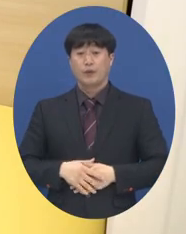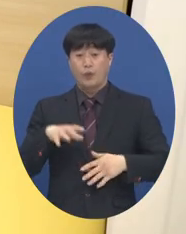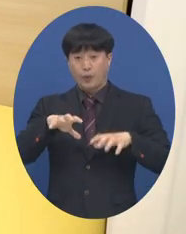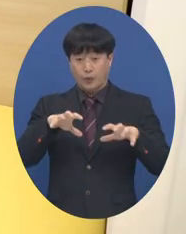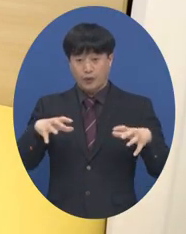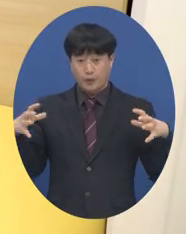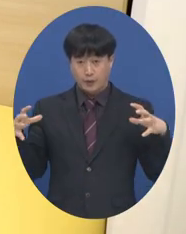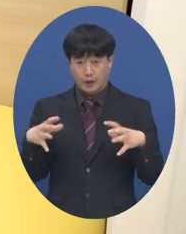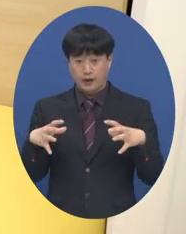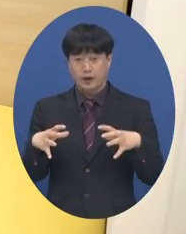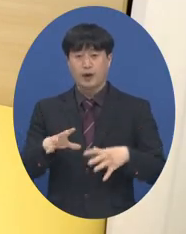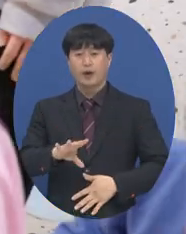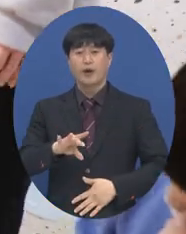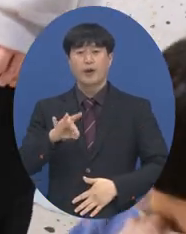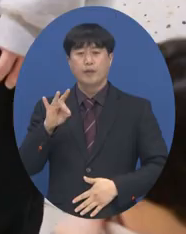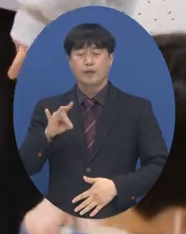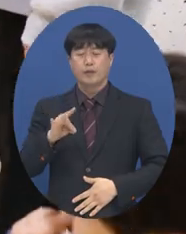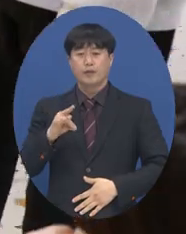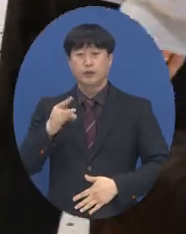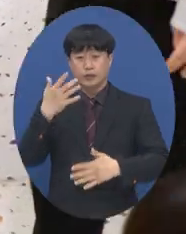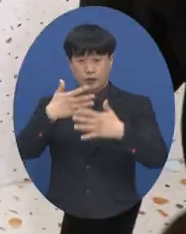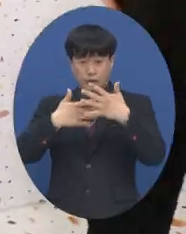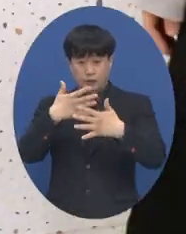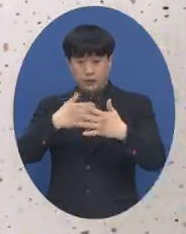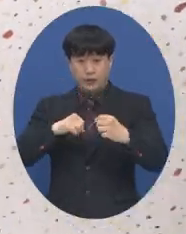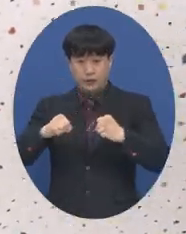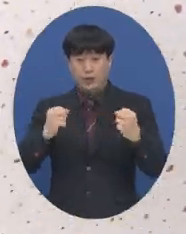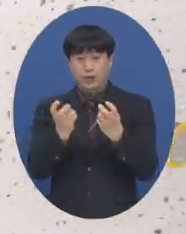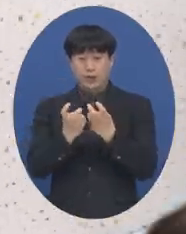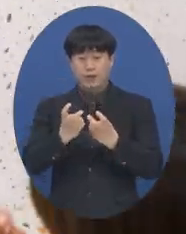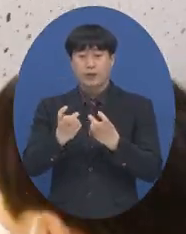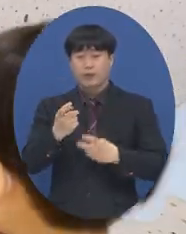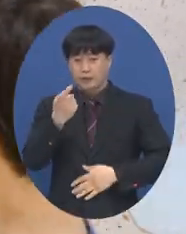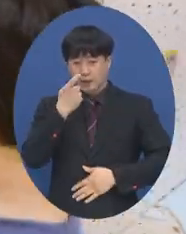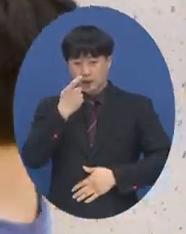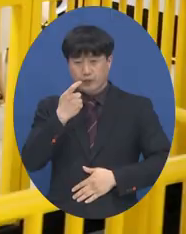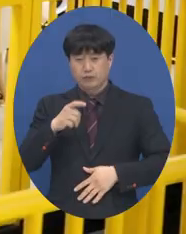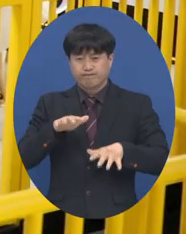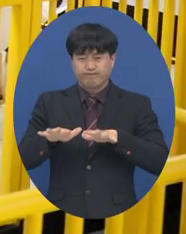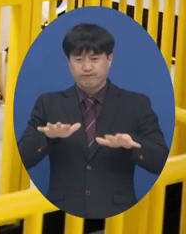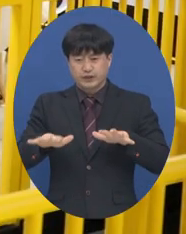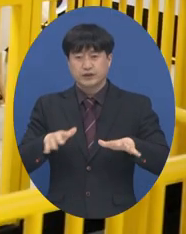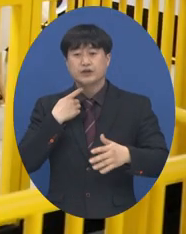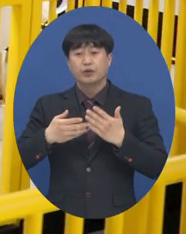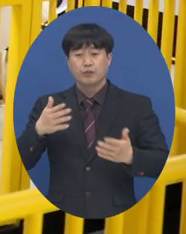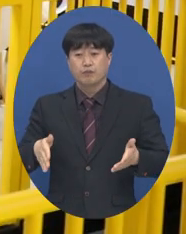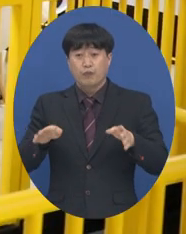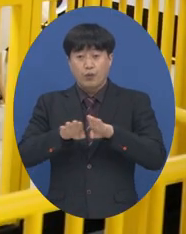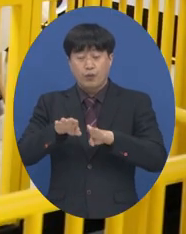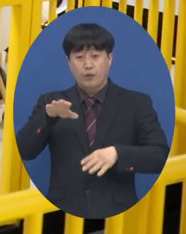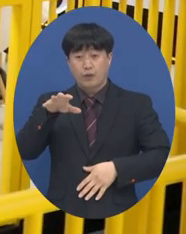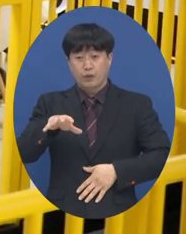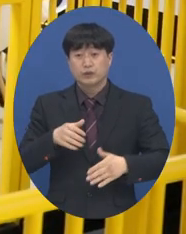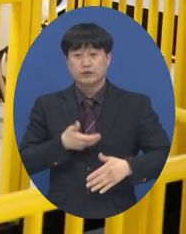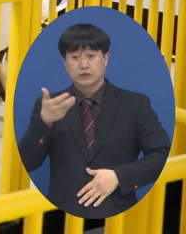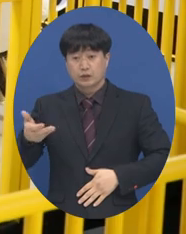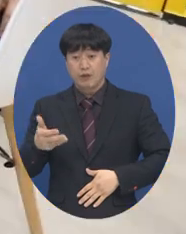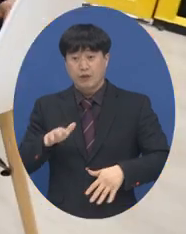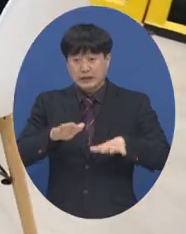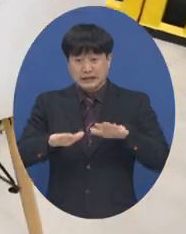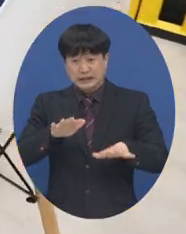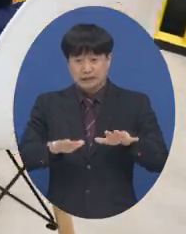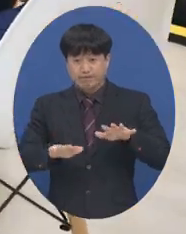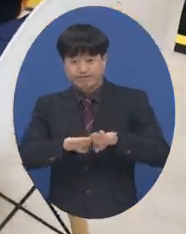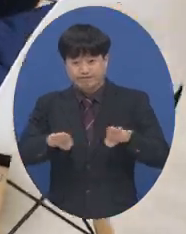옹기종기 모여 앉아 먼저 영상으로 대처 요령을 익히고 지진 체험관으로 이동합니다. 지진이 난 것처럼 바닥이 흔들리자 조금 전